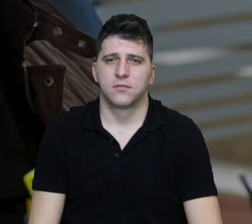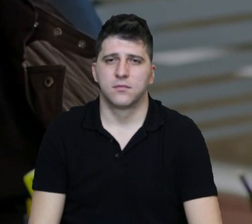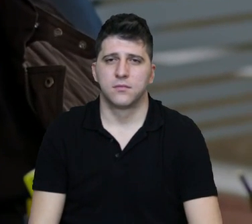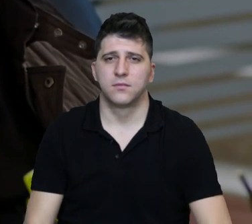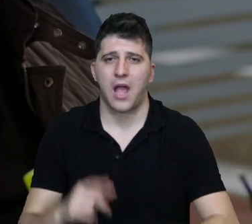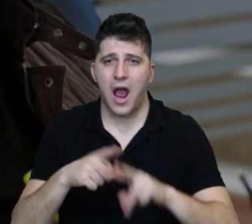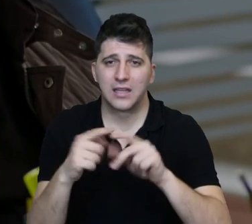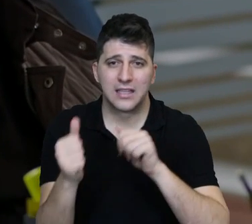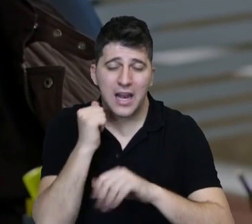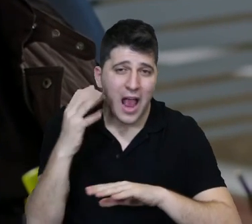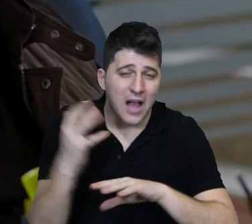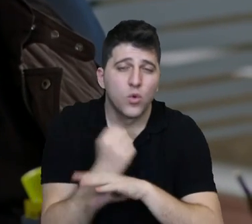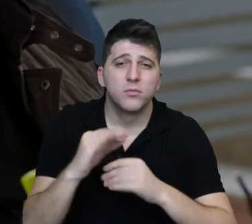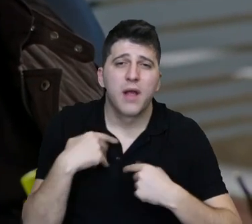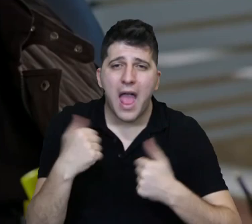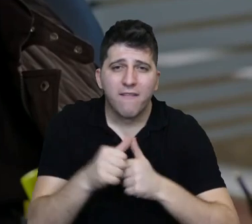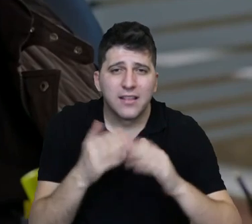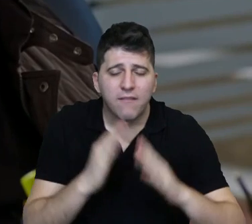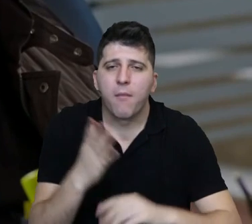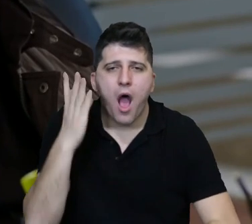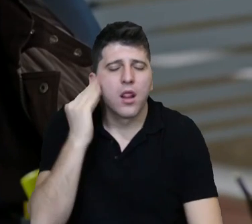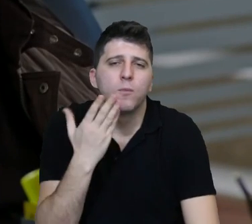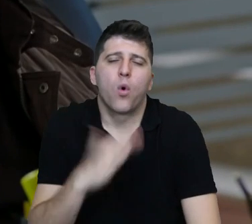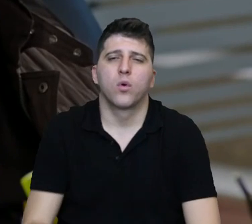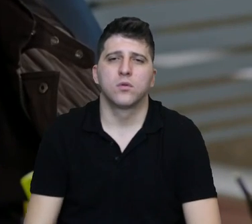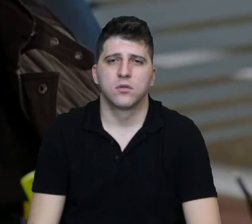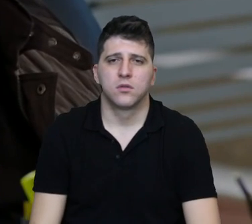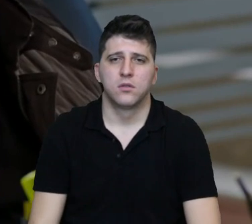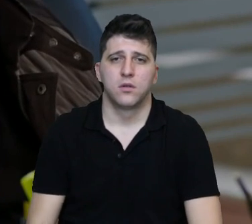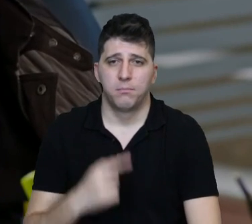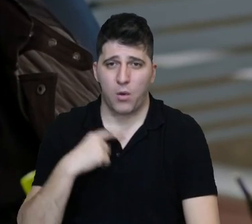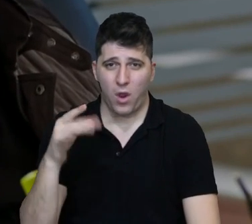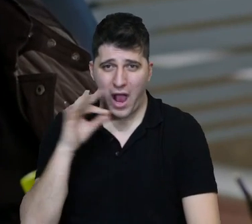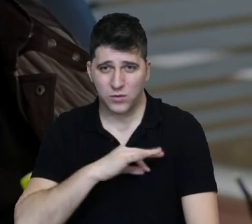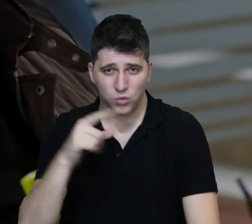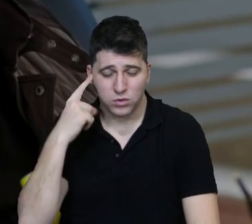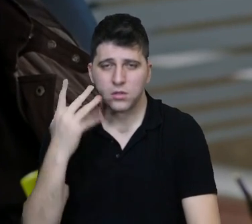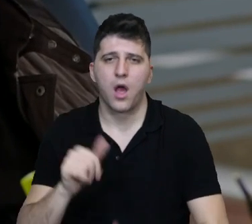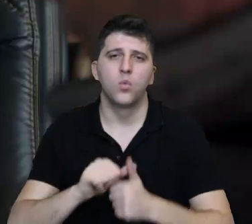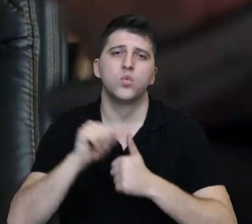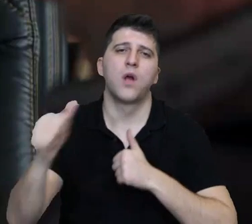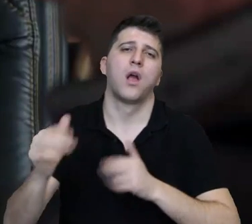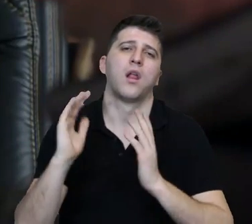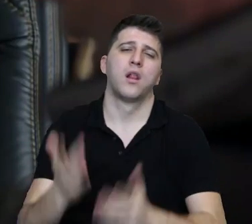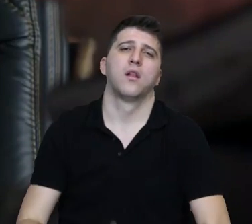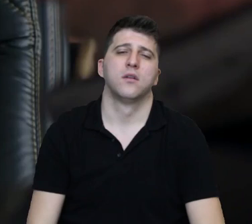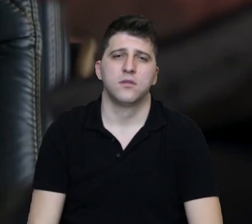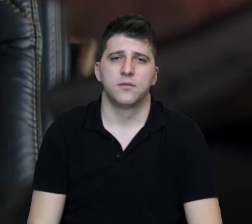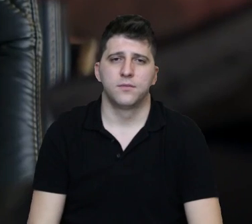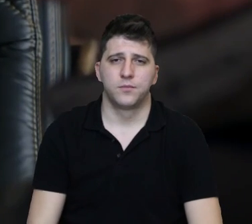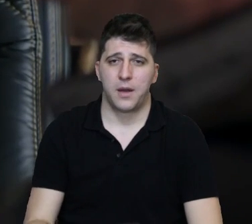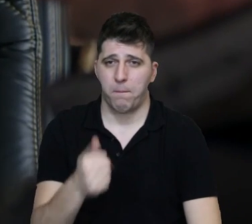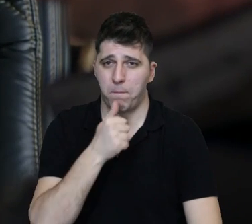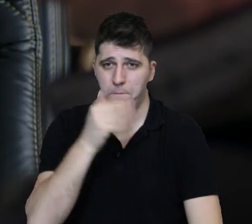Arda'yı geri kazanamayacaksan bu evliliği sürdürmenin manası ne? Ben onu kazanayım derken daha da uzaklaştırdım. Bir baba